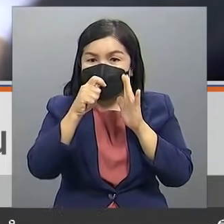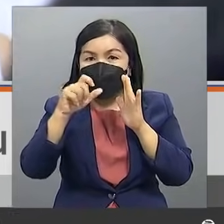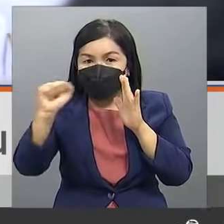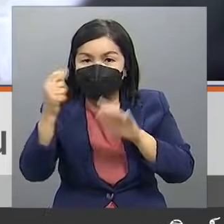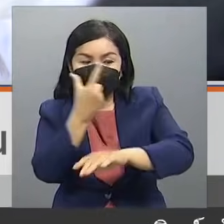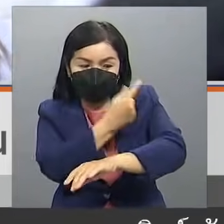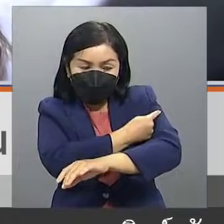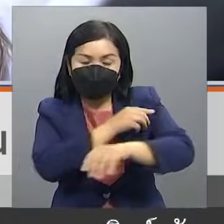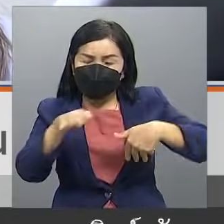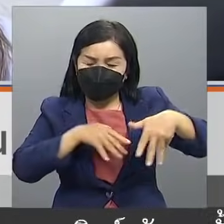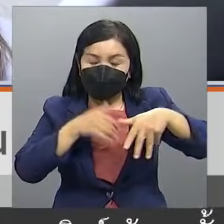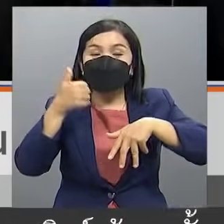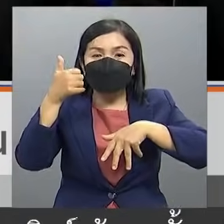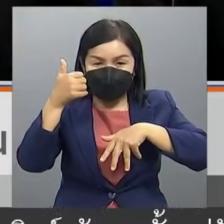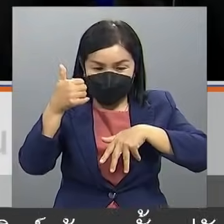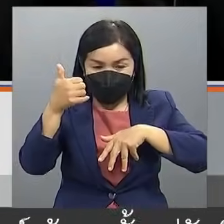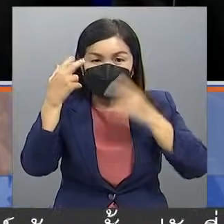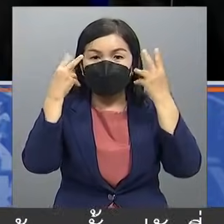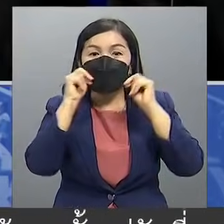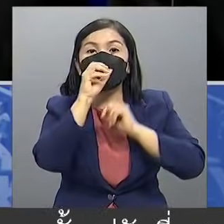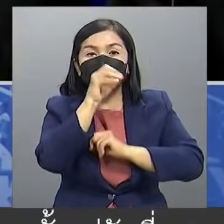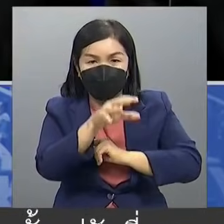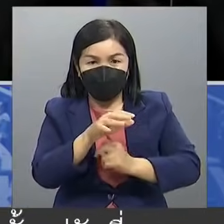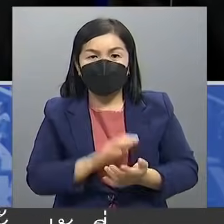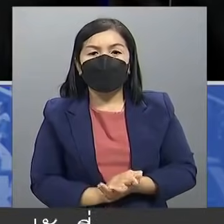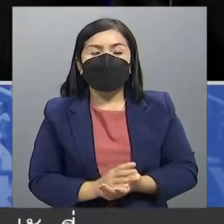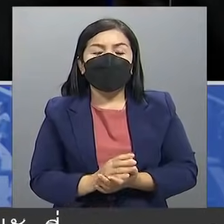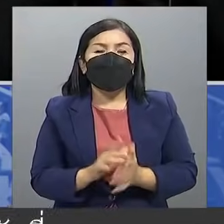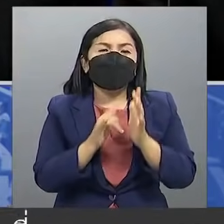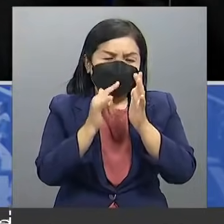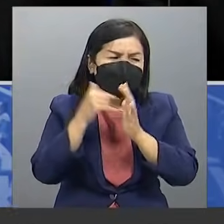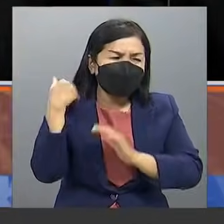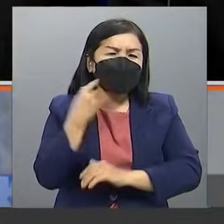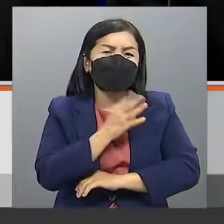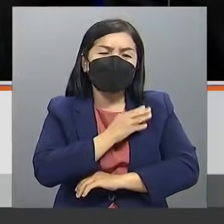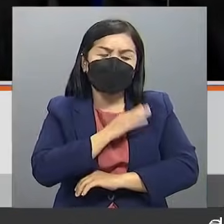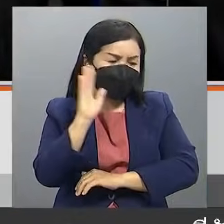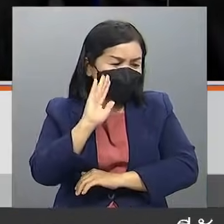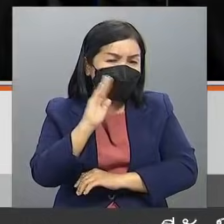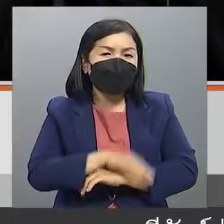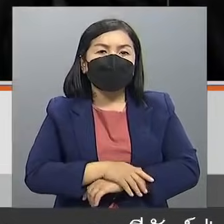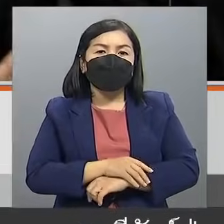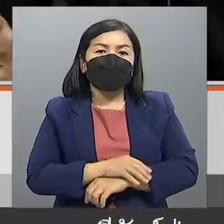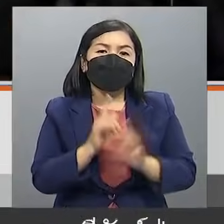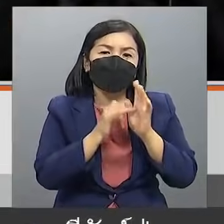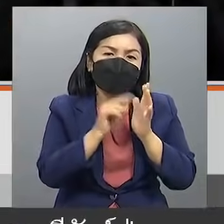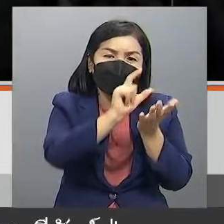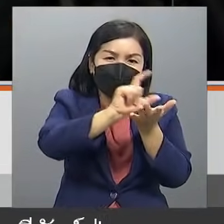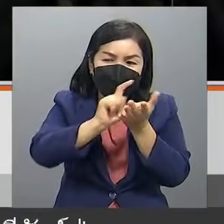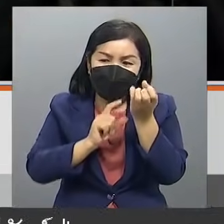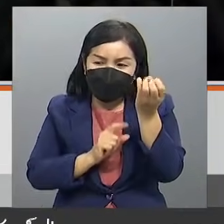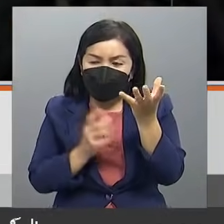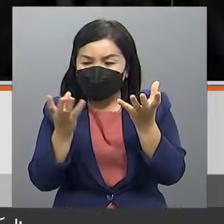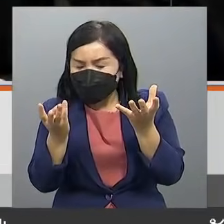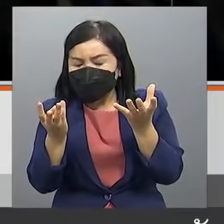น่นอนครับ มีแน่นอนนะไม่ต้องกลัวหรอกเพียงแต่ว่ามันจะมากน้อยแค่ไหนวันนี้ก็น่าจะเพียงพอที่จะฉีด